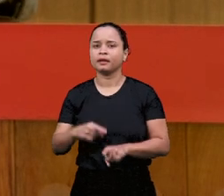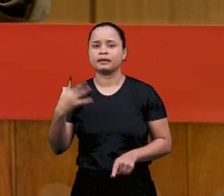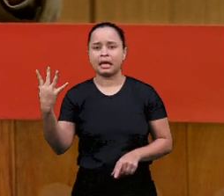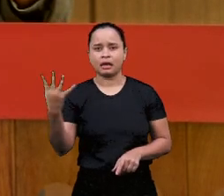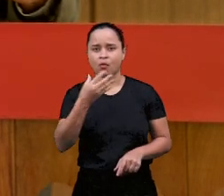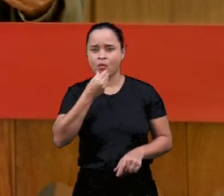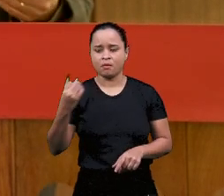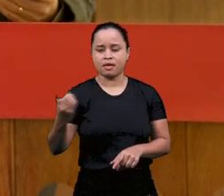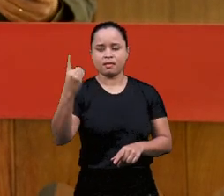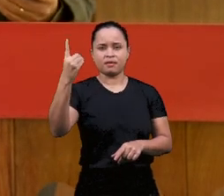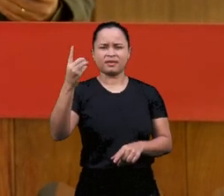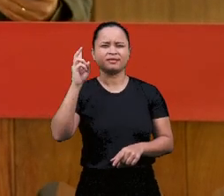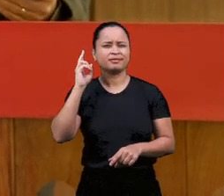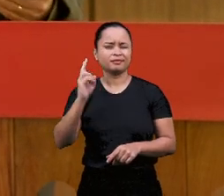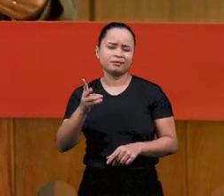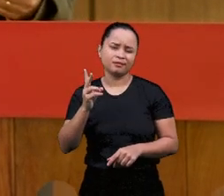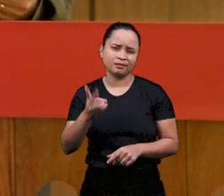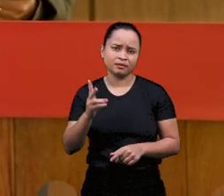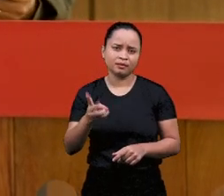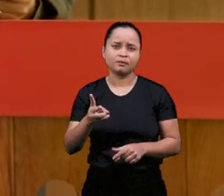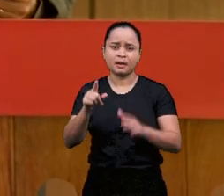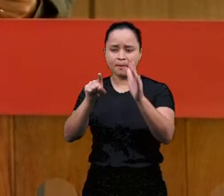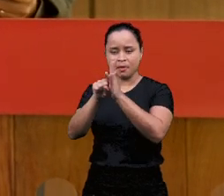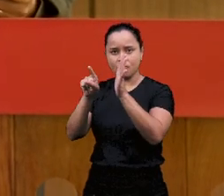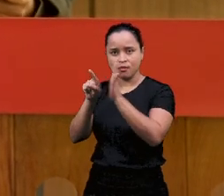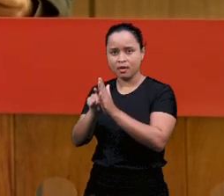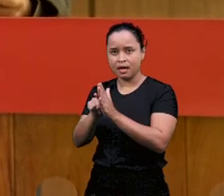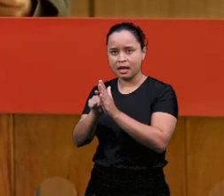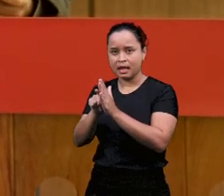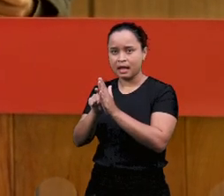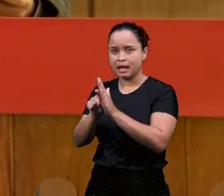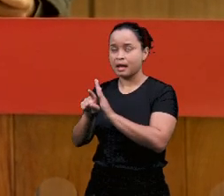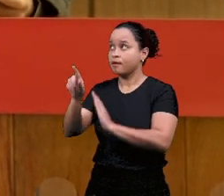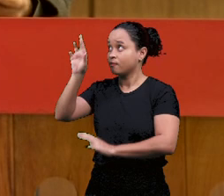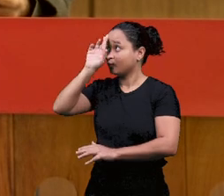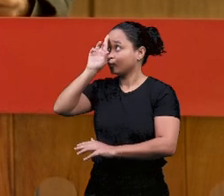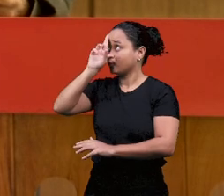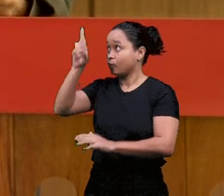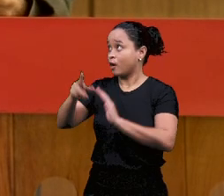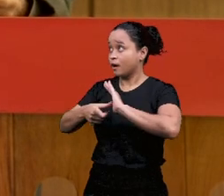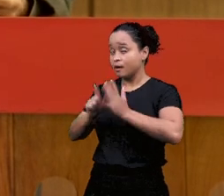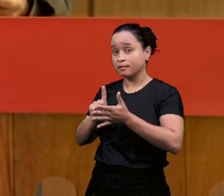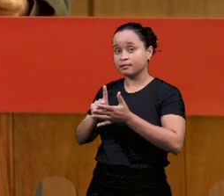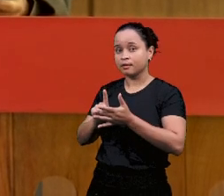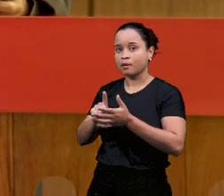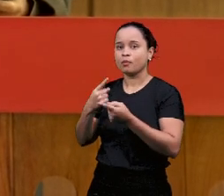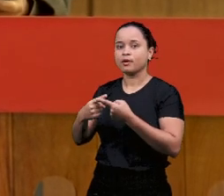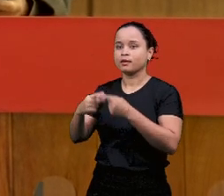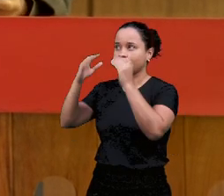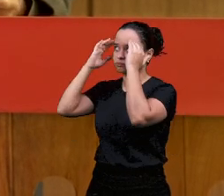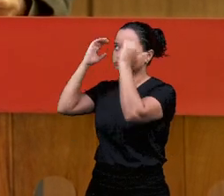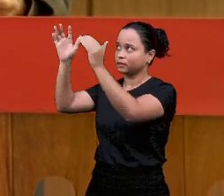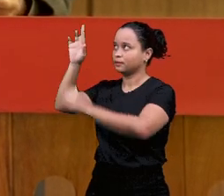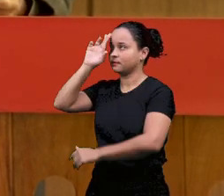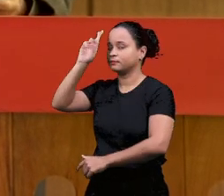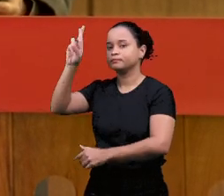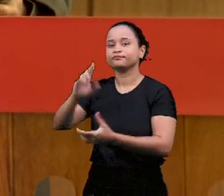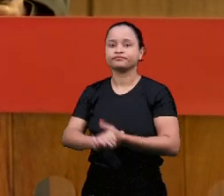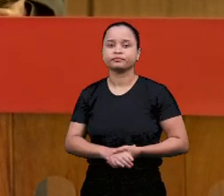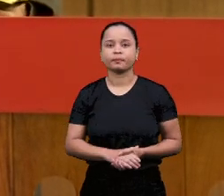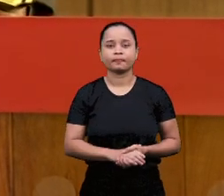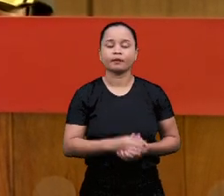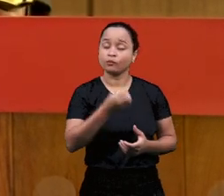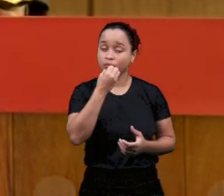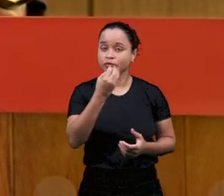consultait toujours le Seigneur avant d'agir parce qu'il obéissait les orientations du Seigneur. Très bien placé. Nous avons ici